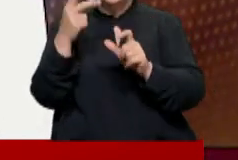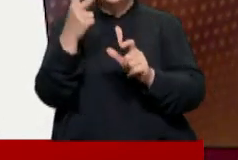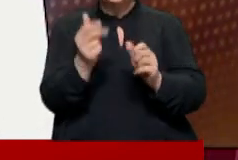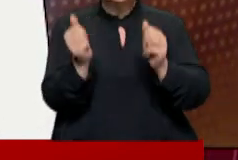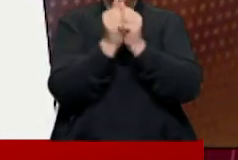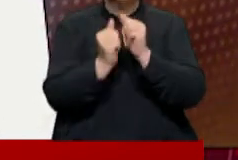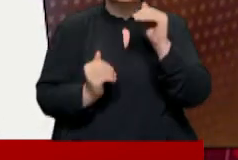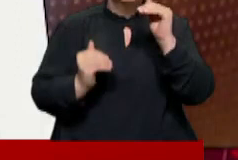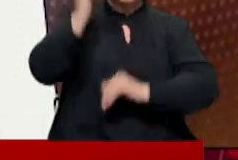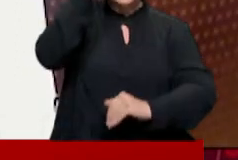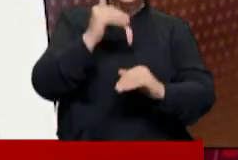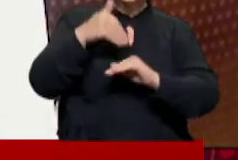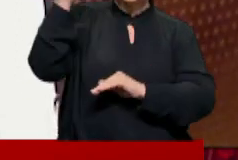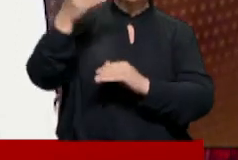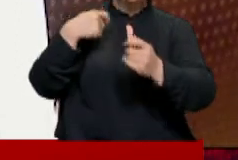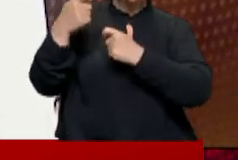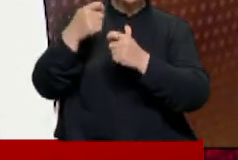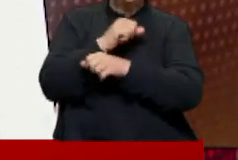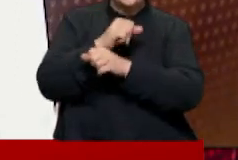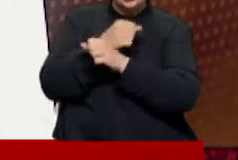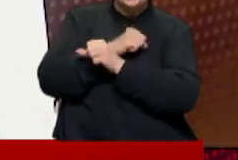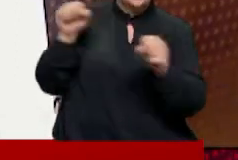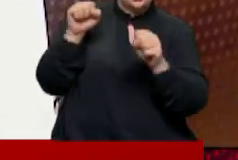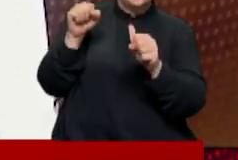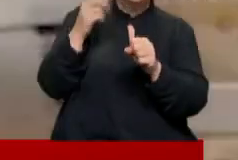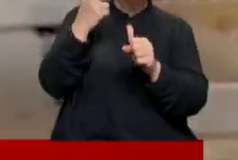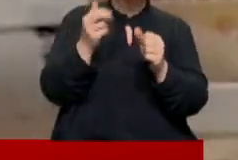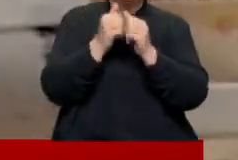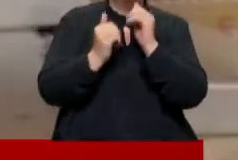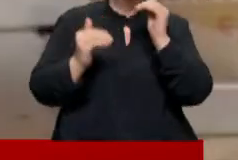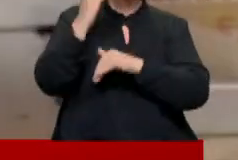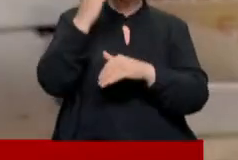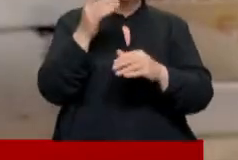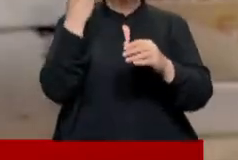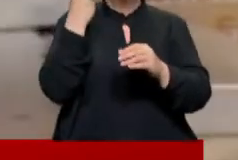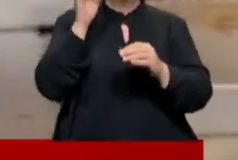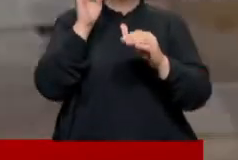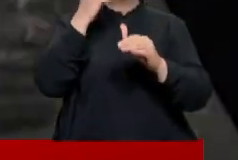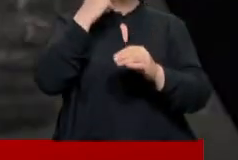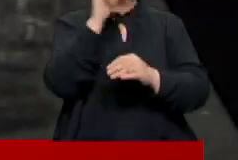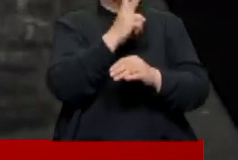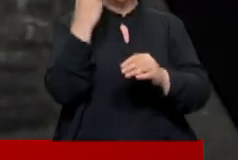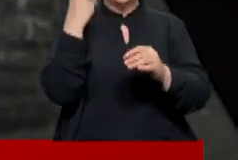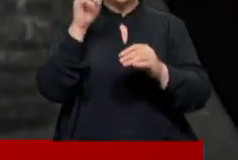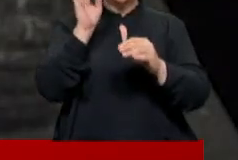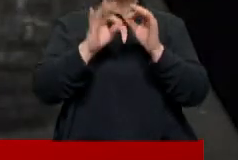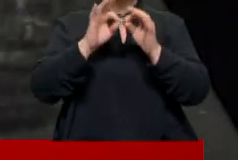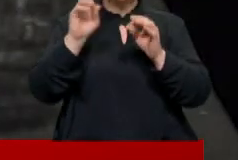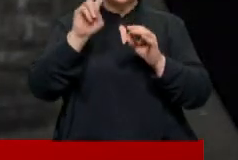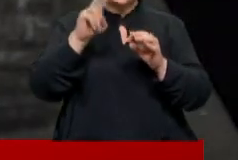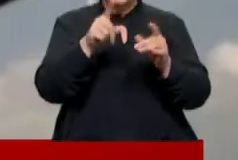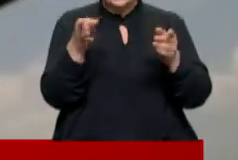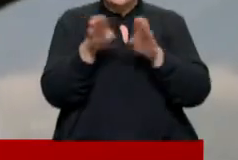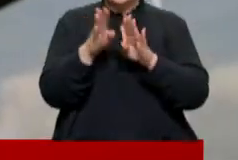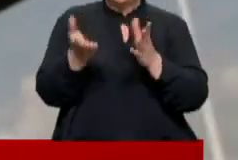yakın arttığını, dış ticaret açığının ise 3 kattan fazla arttığını gösteriyor. Hükümetin yeni ekonomi modelinin en önemli hedefiydi cari açığın